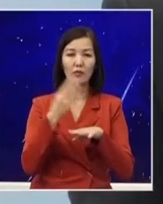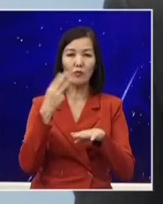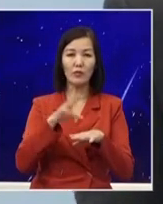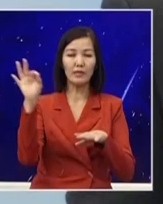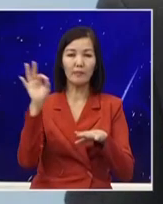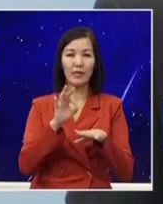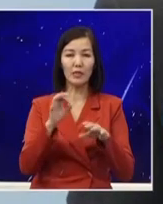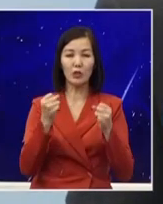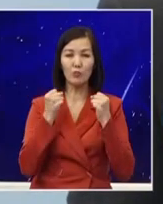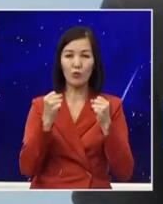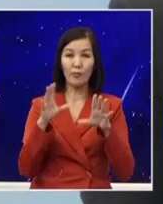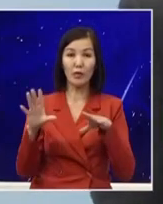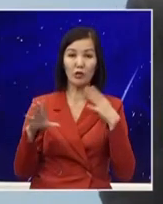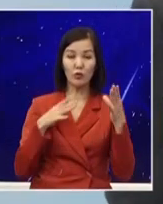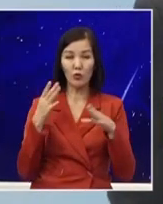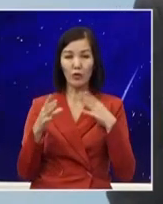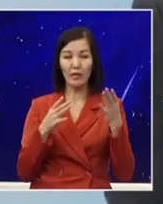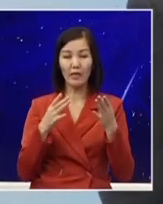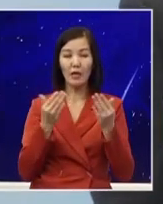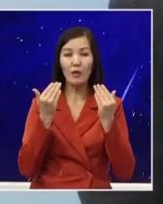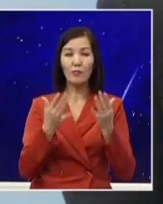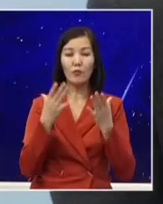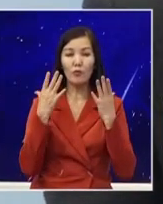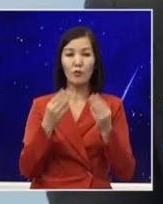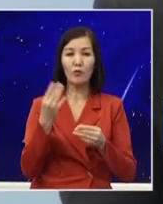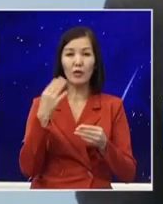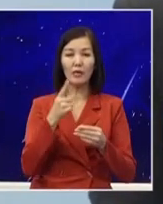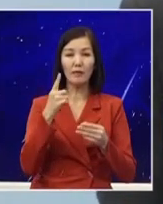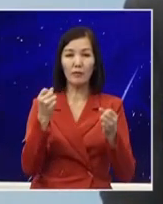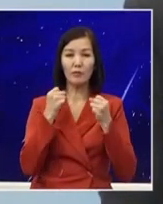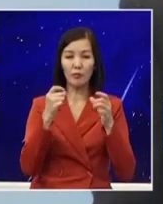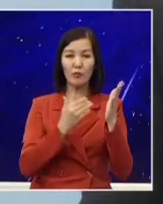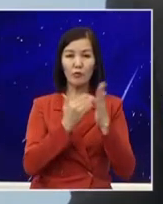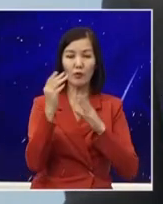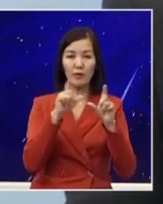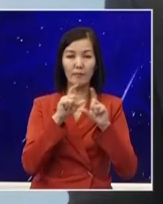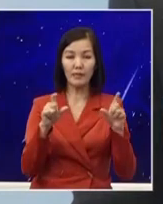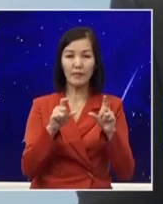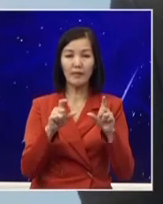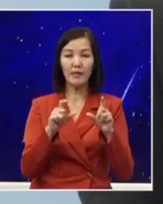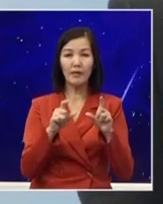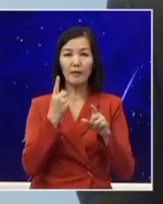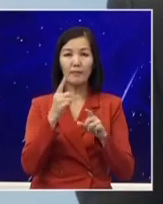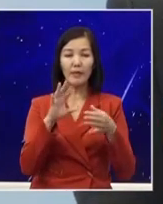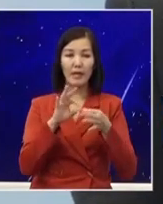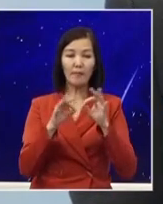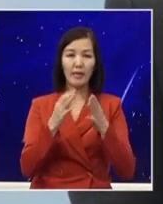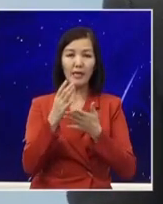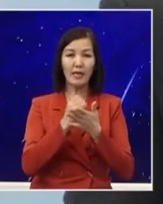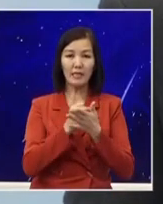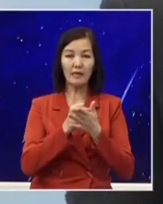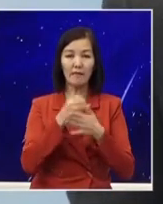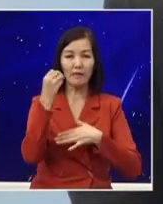астамы спортқа қамтылған. Бүгінгі таңда 41 спорт мектеп, бір жоғарғы спорт мектеп, және бір олимпиадалық резервтер